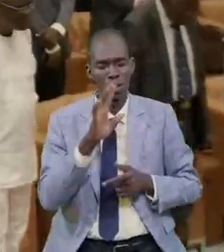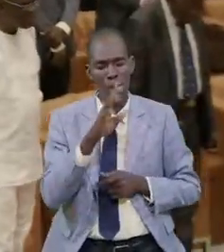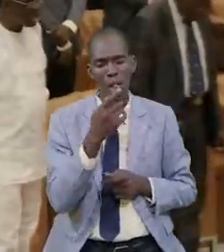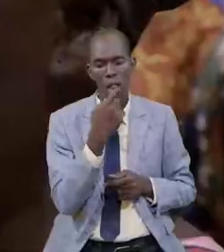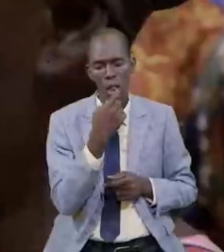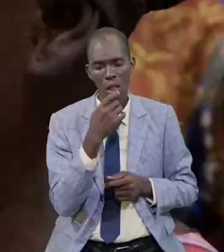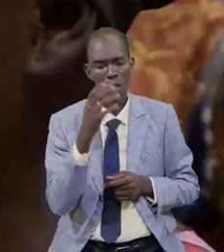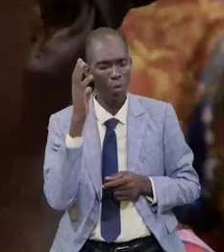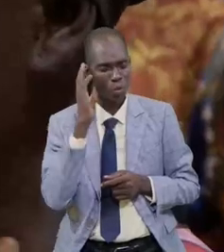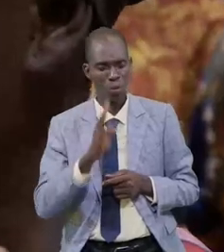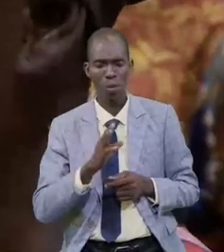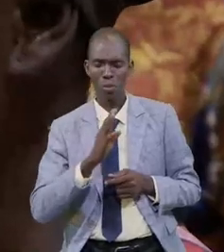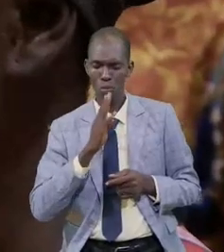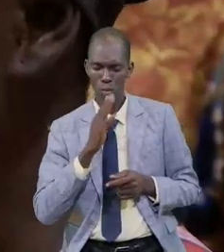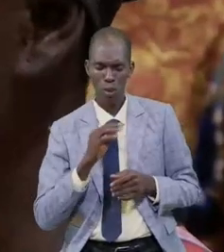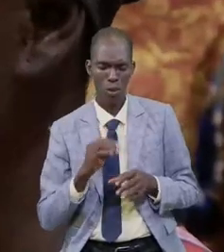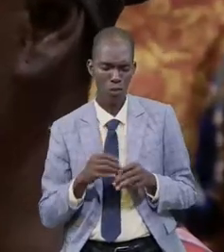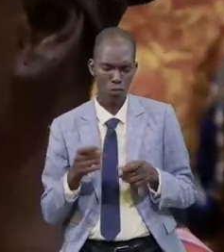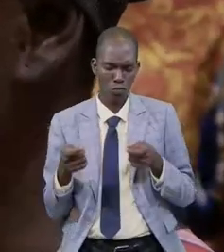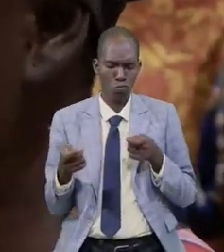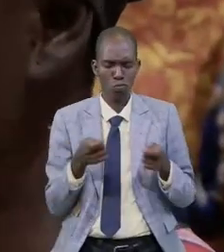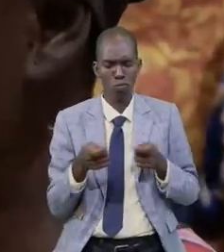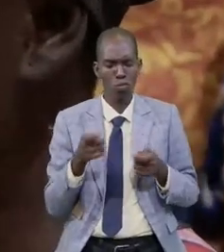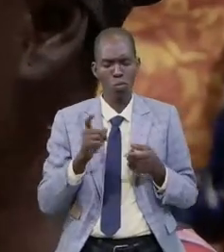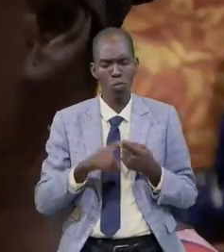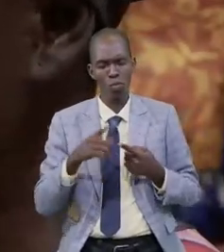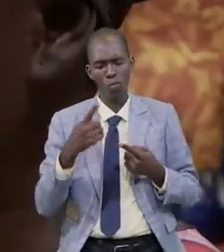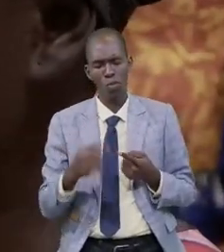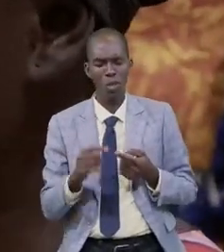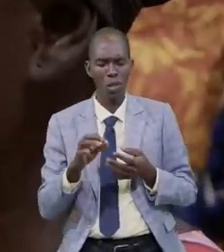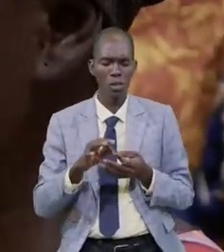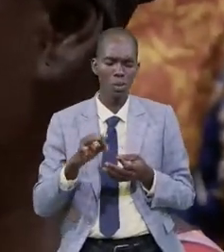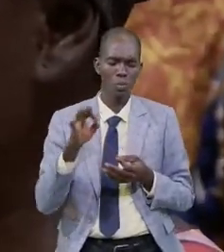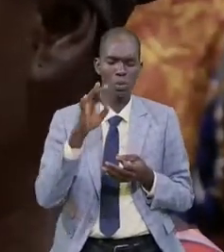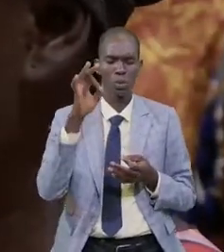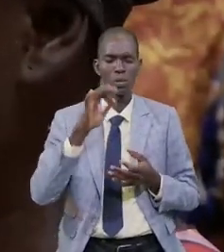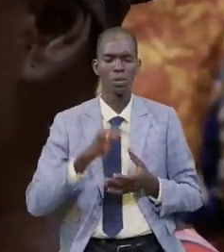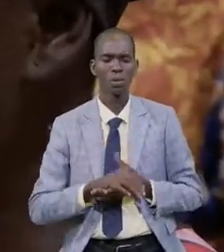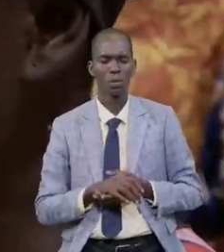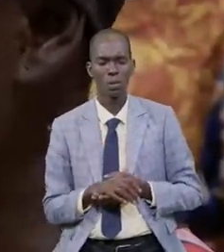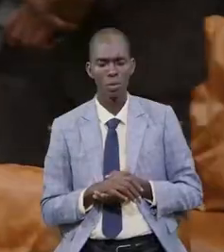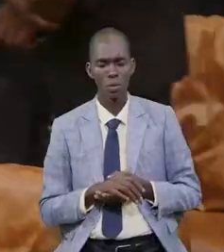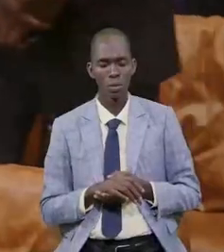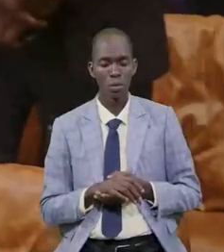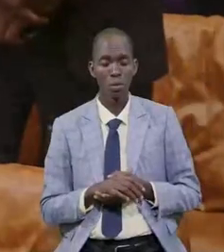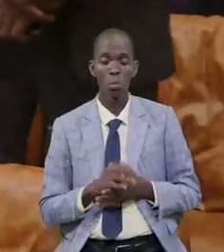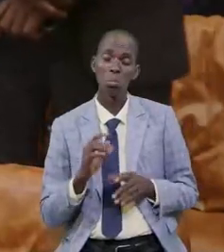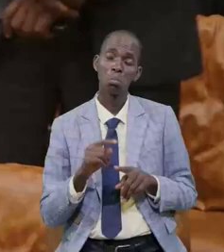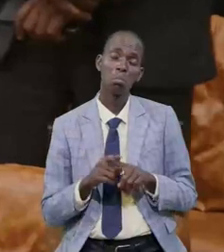Si vous en avez, votre cœur sera sous le contrôle de l'Esprit.